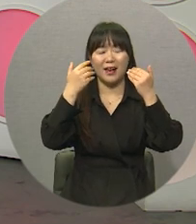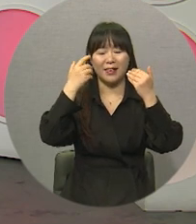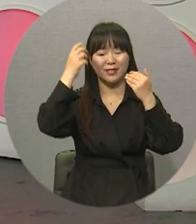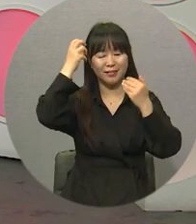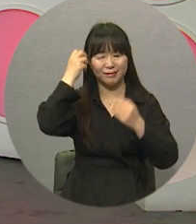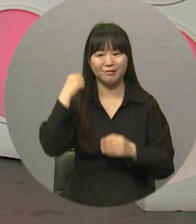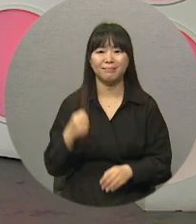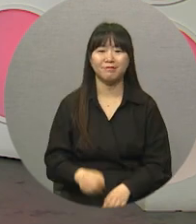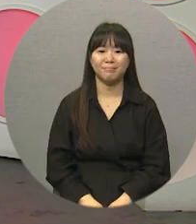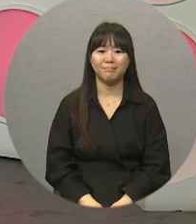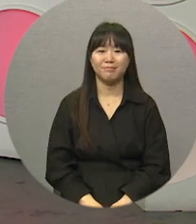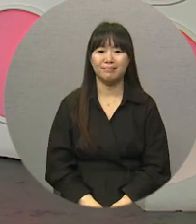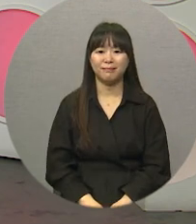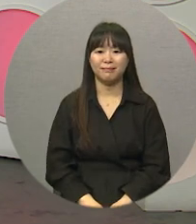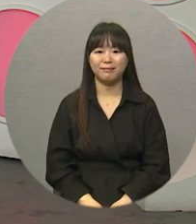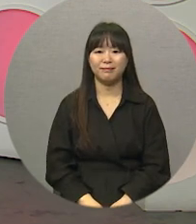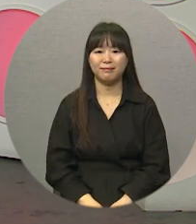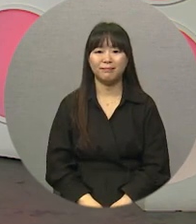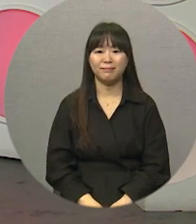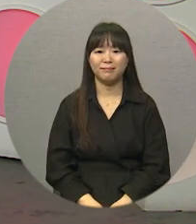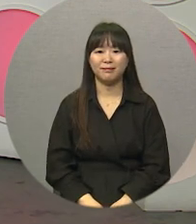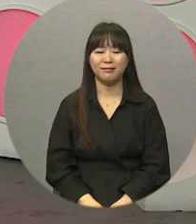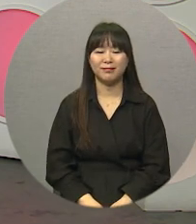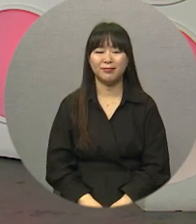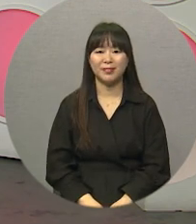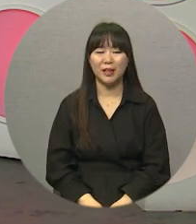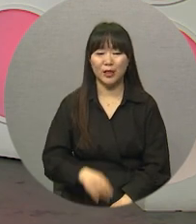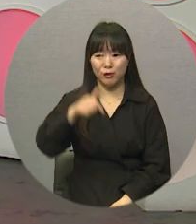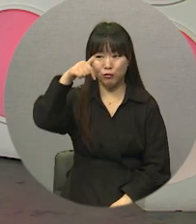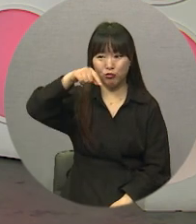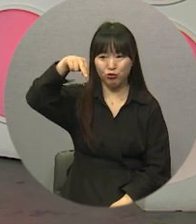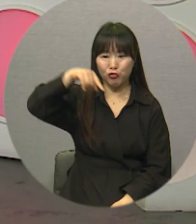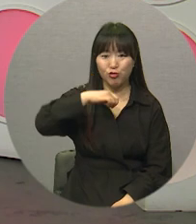또렷하게 생각이 납니다. 자, 구수하면서도